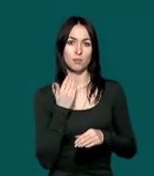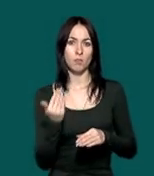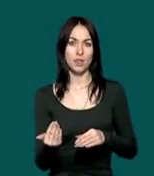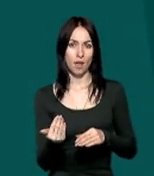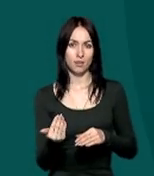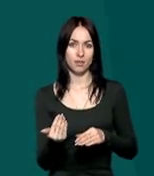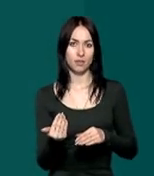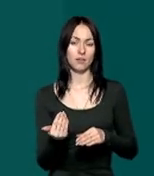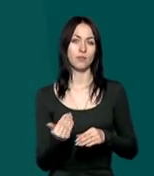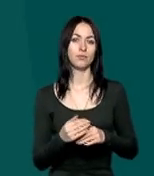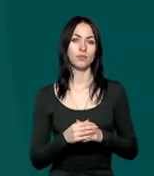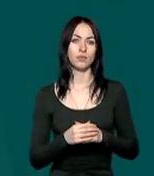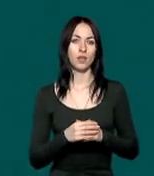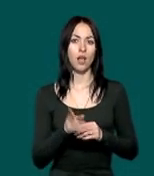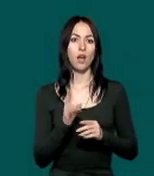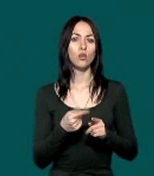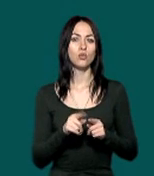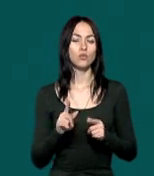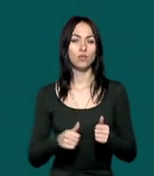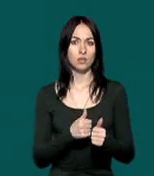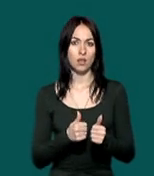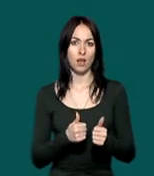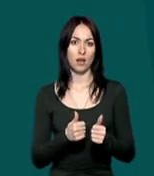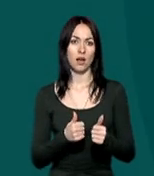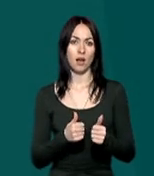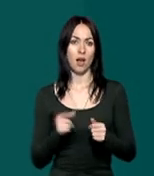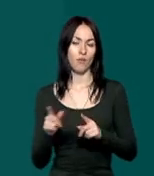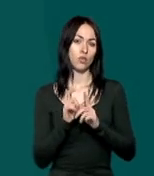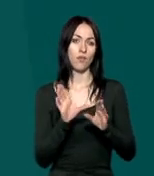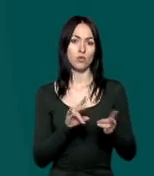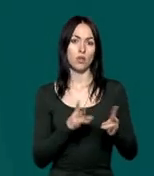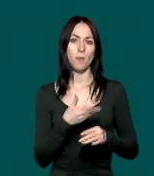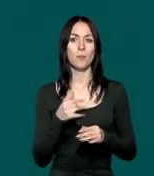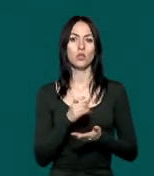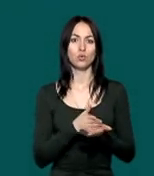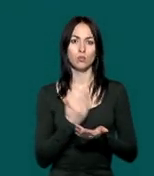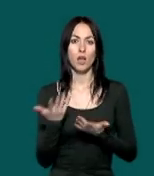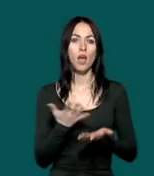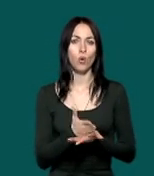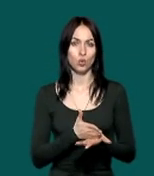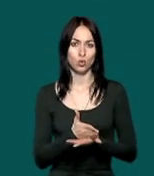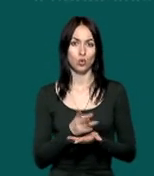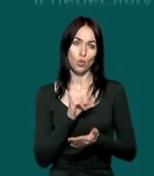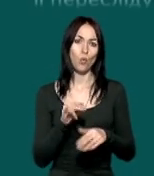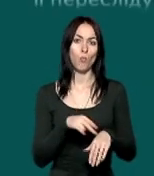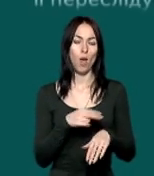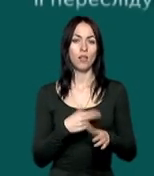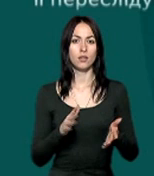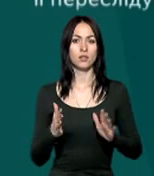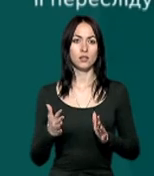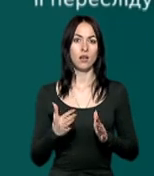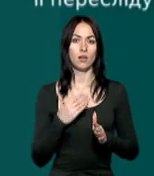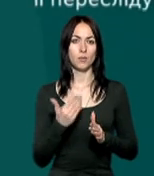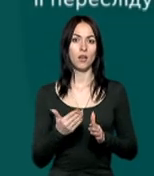ви їздите за кандидатом. Вони відповідають, це нормальна моя служба. Якої служби? Ну, поліція. Це